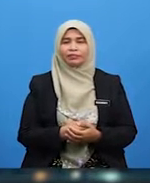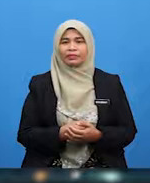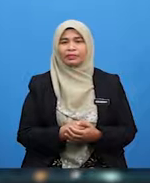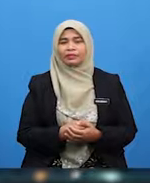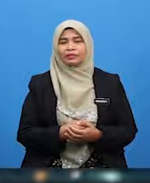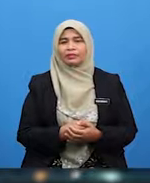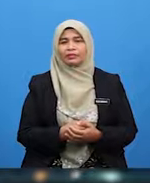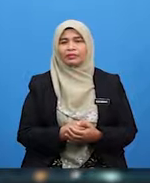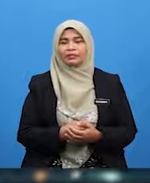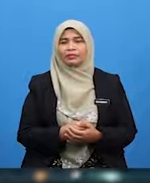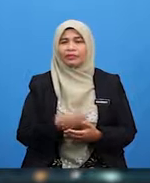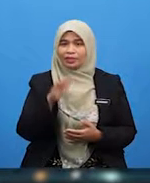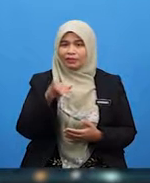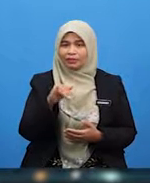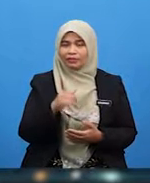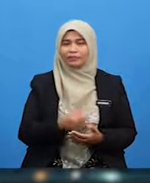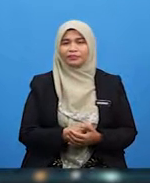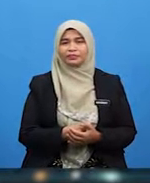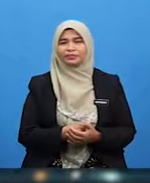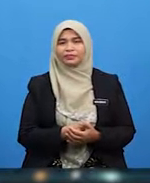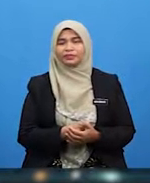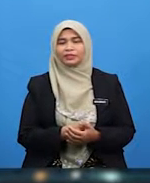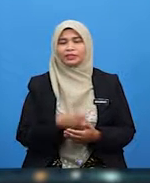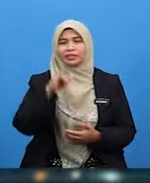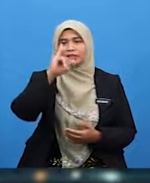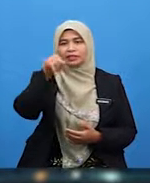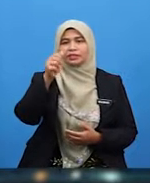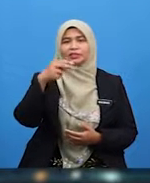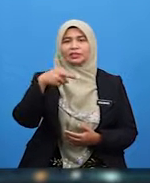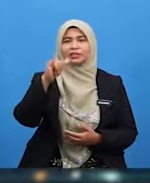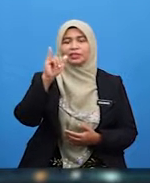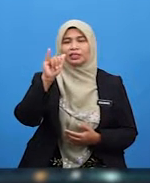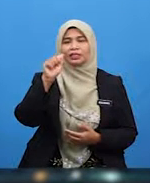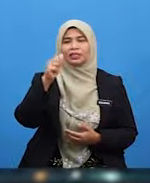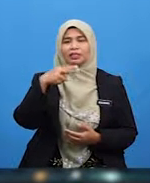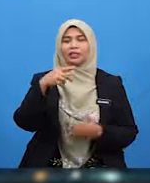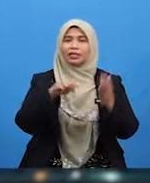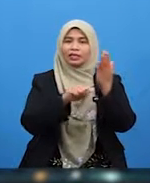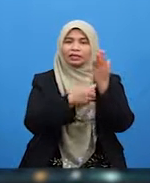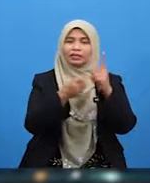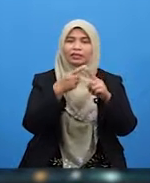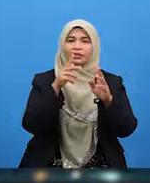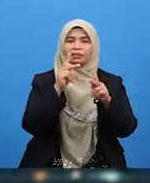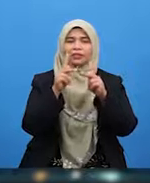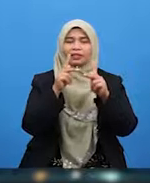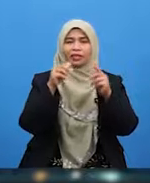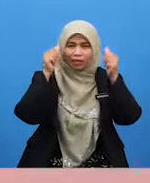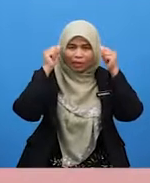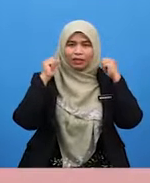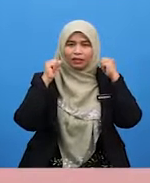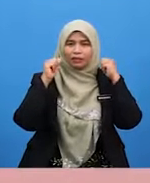fikirkan? Ya, tepat sekali. Jahiliyah berasal daripada perkataan Arab,